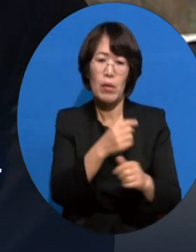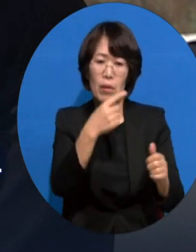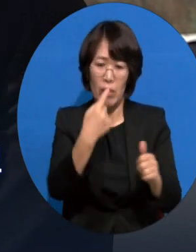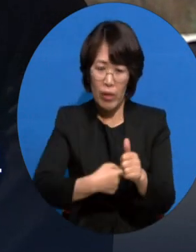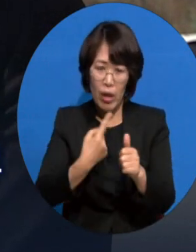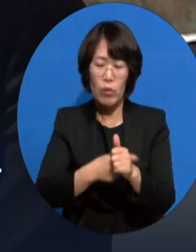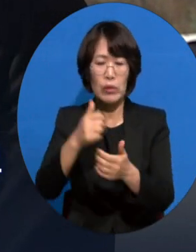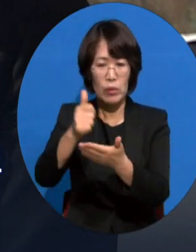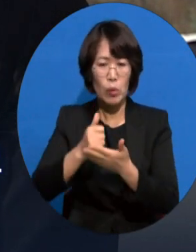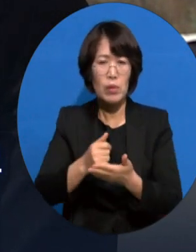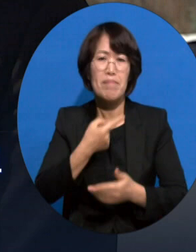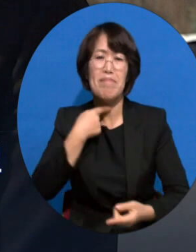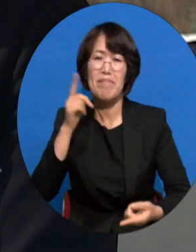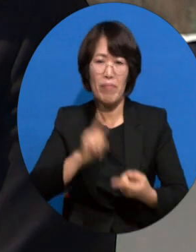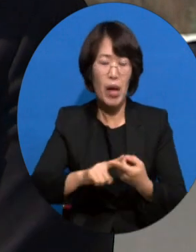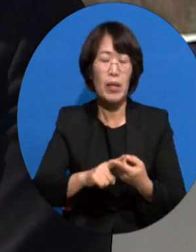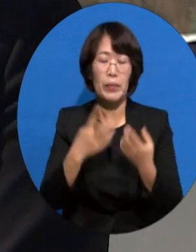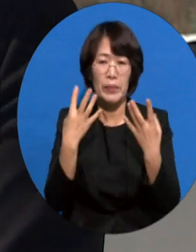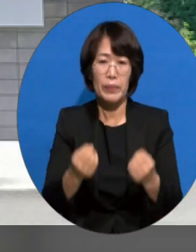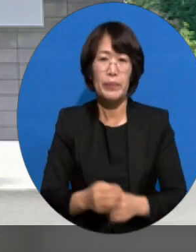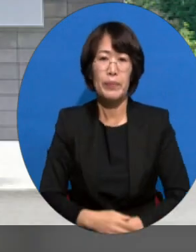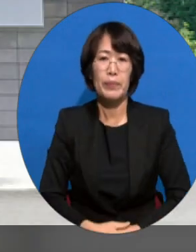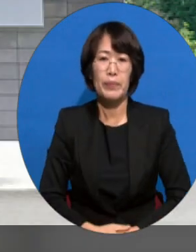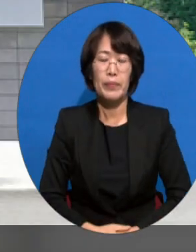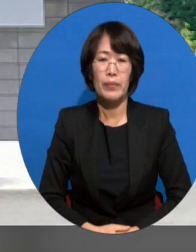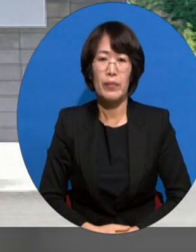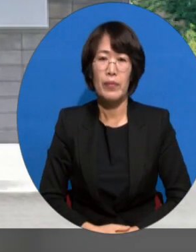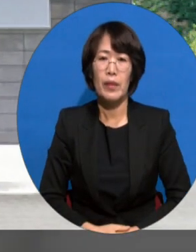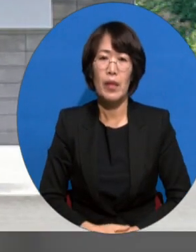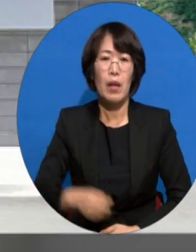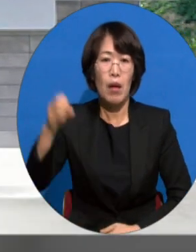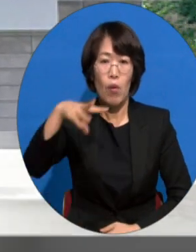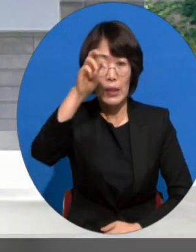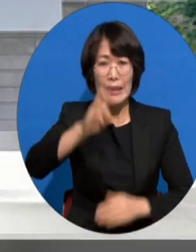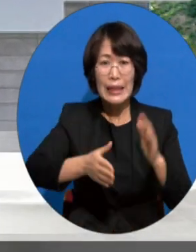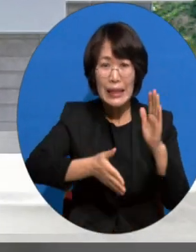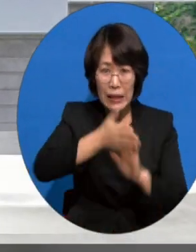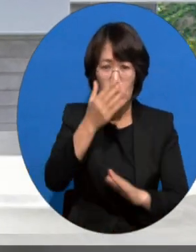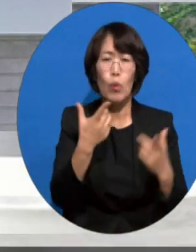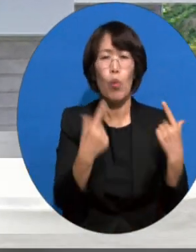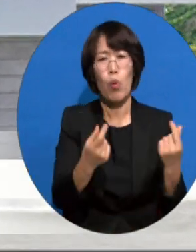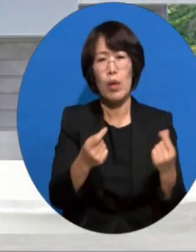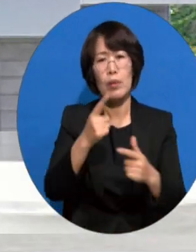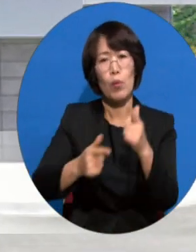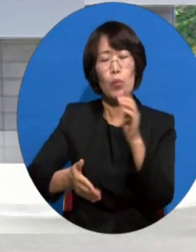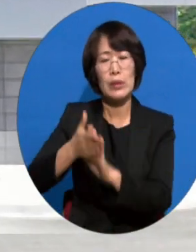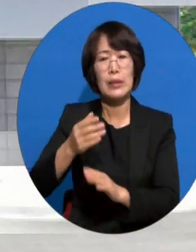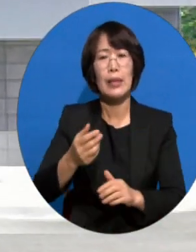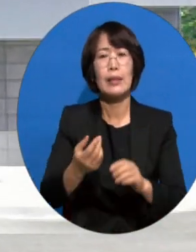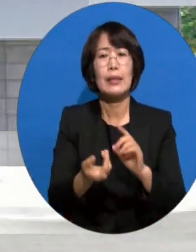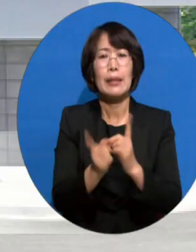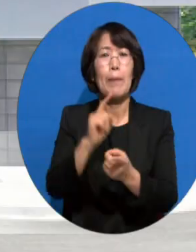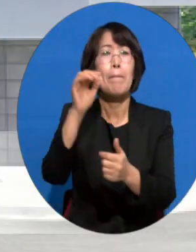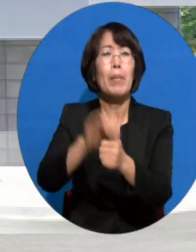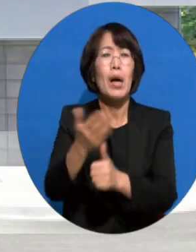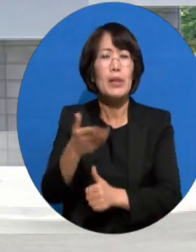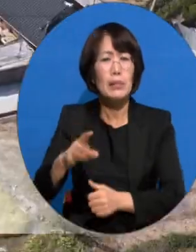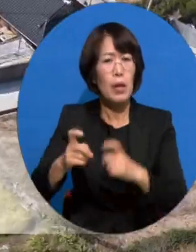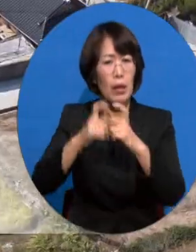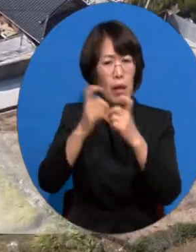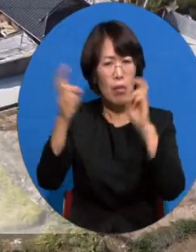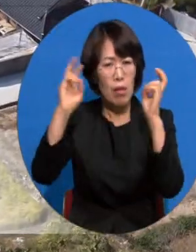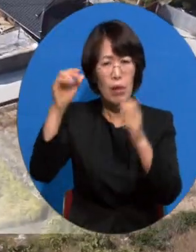이용자 만족도가 높아진다는 장점이 있습니다. 광양시는 목포시처럼 위탁 운영 중이지만 운영 주체는 민간 업체가